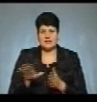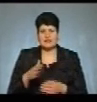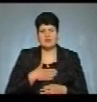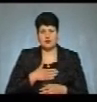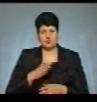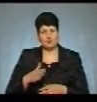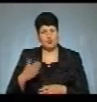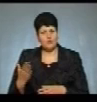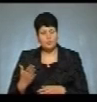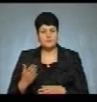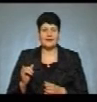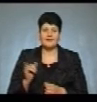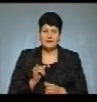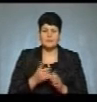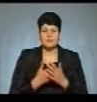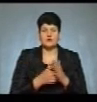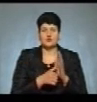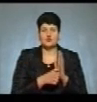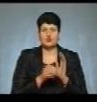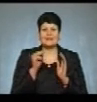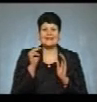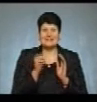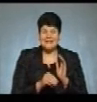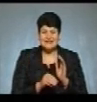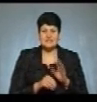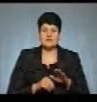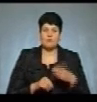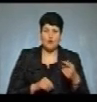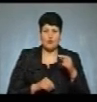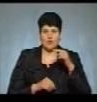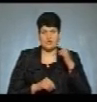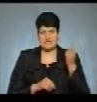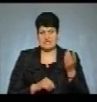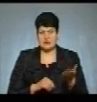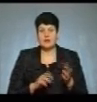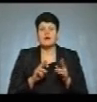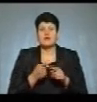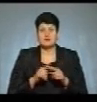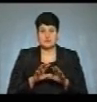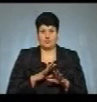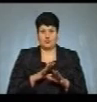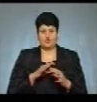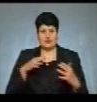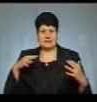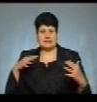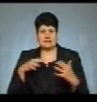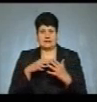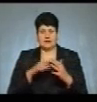боку і до 6 тисяч з боку росіян. Як це відбувалося? Зіткнення